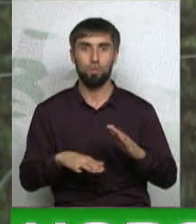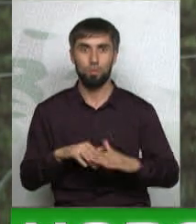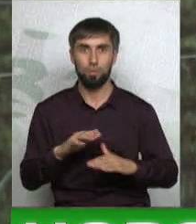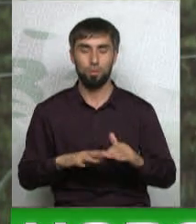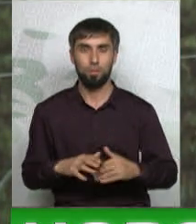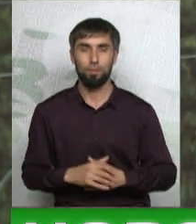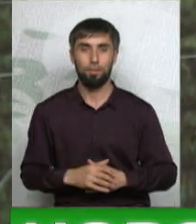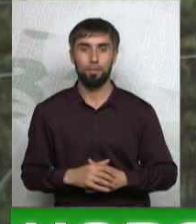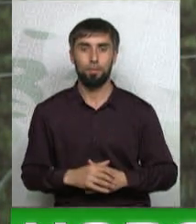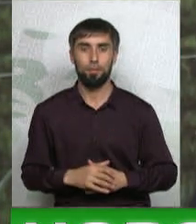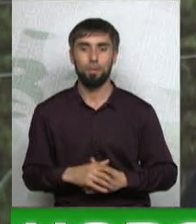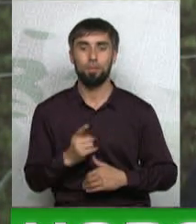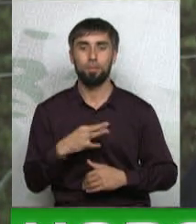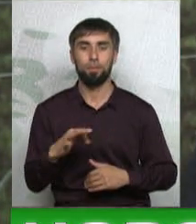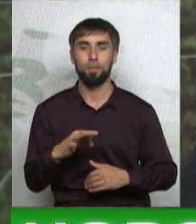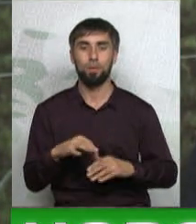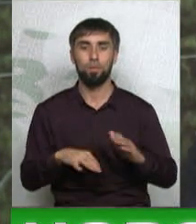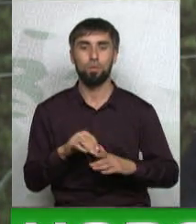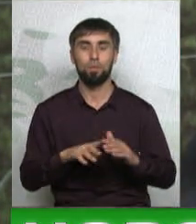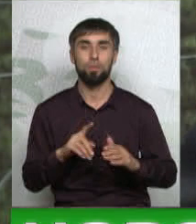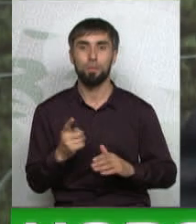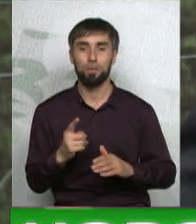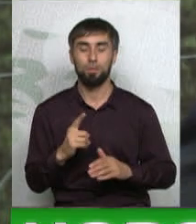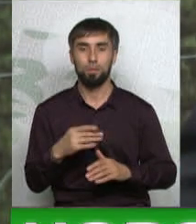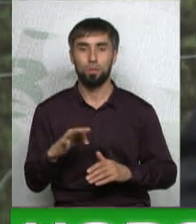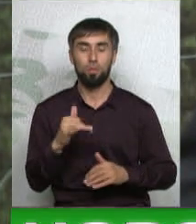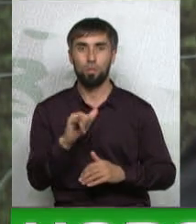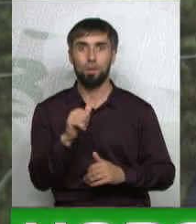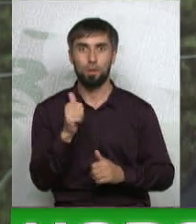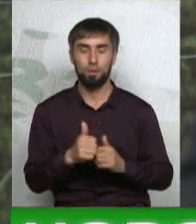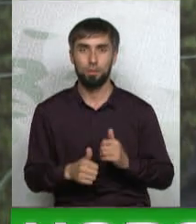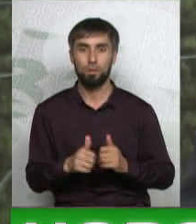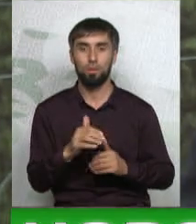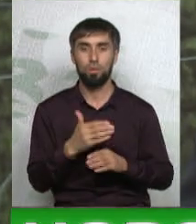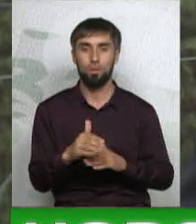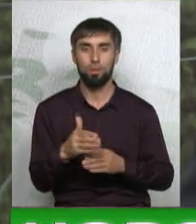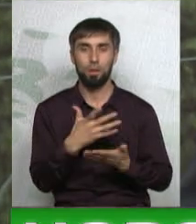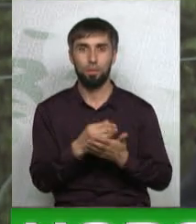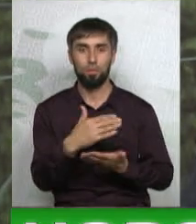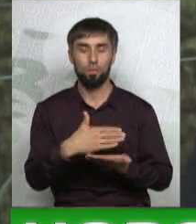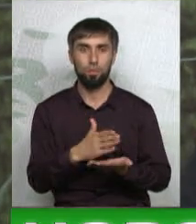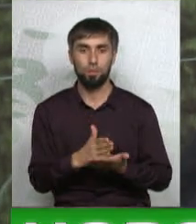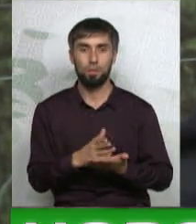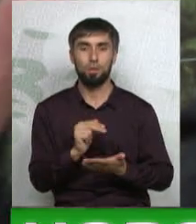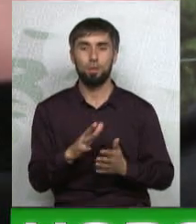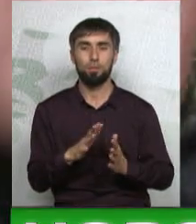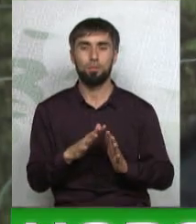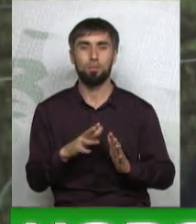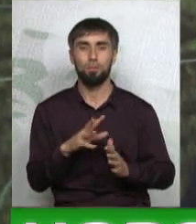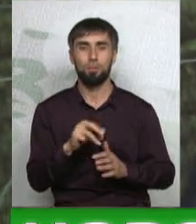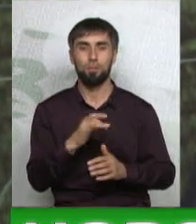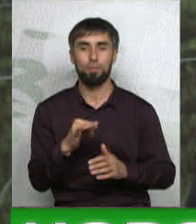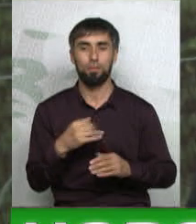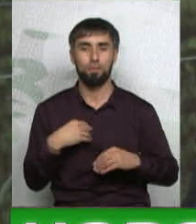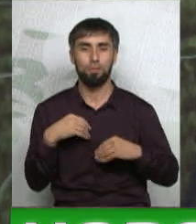вручную, потому что вручную, почему? Потому что у каждого определенный свой участок, так массовый, как